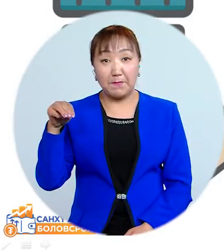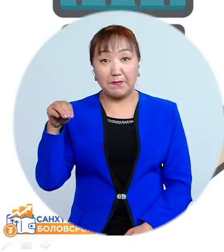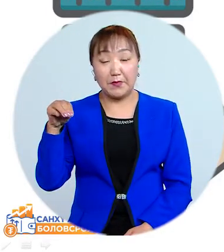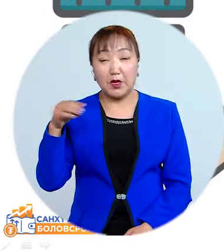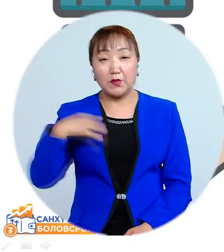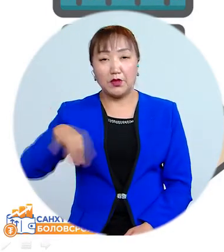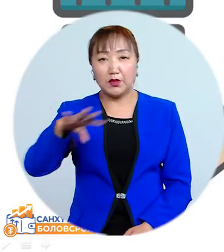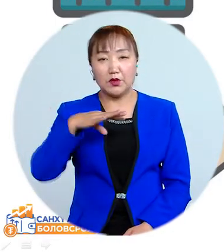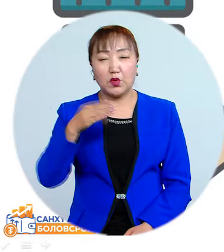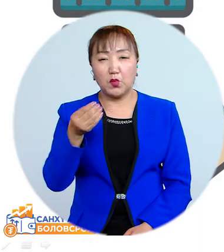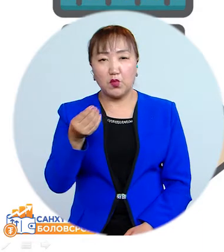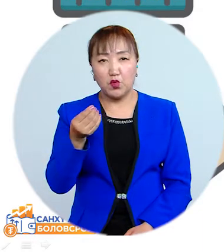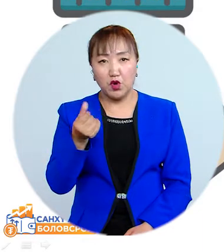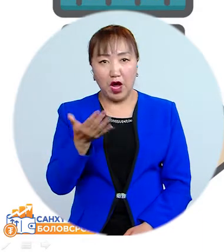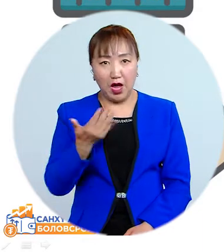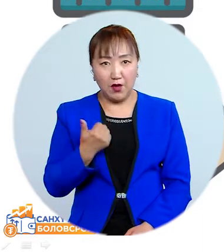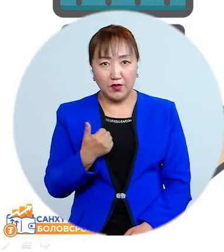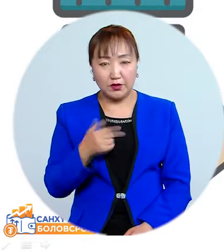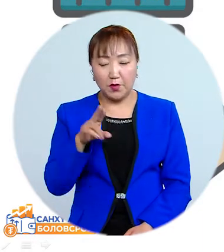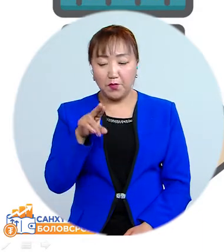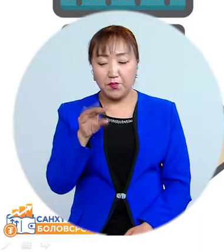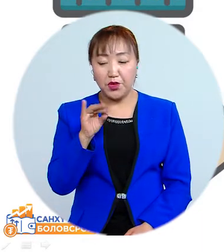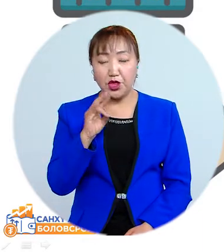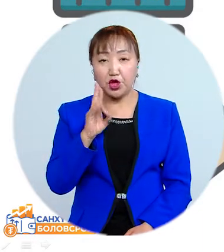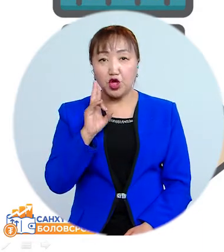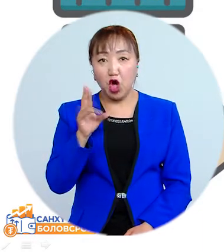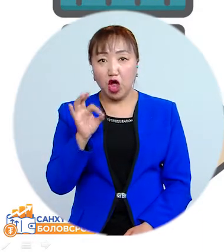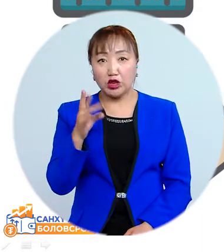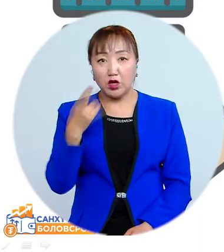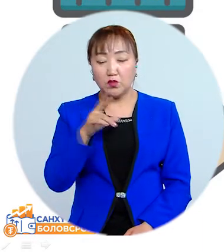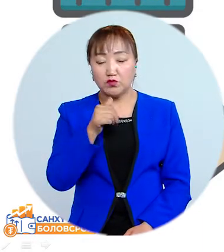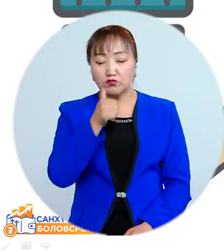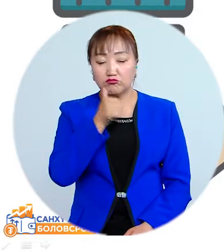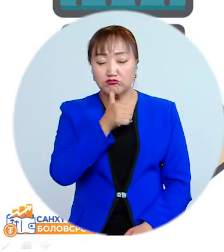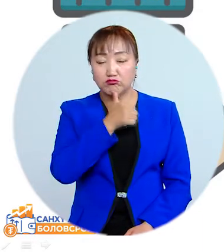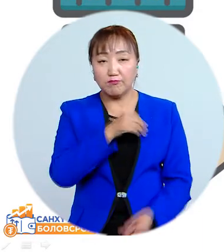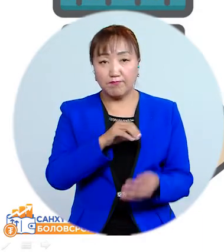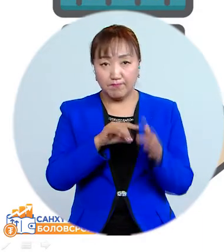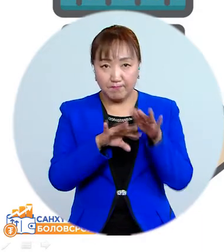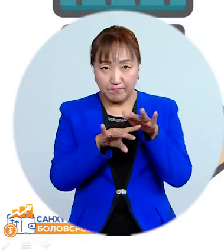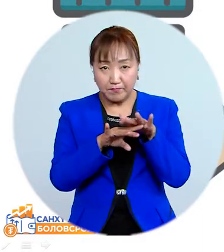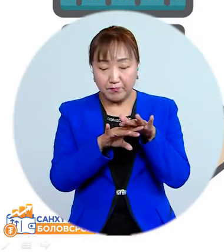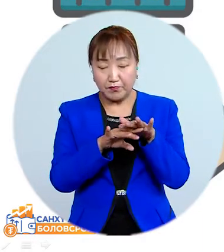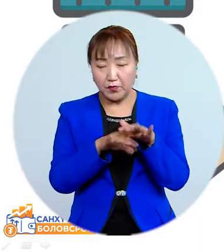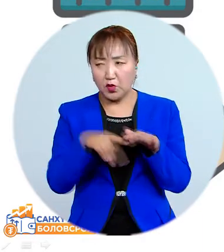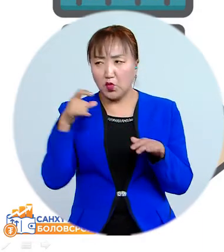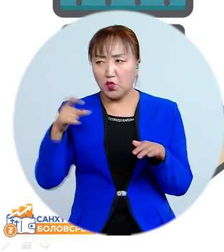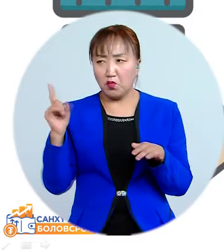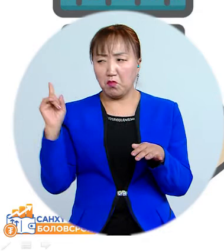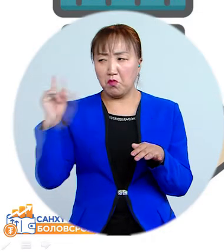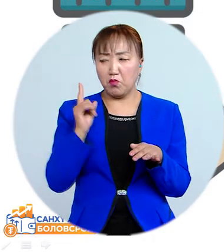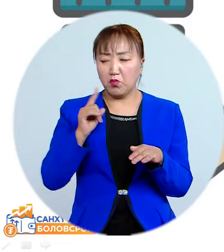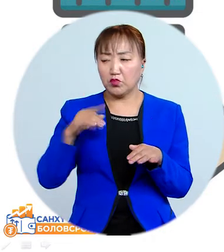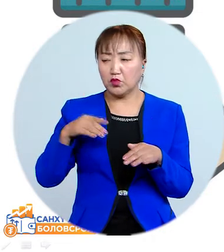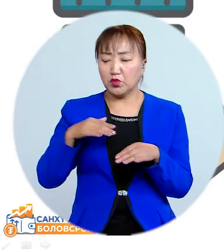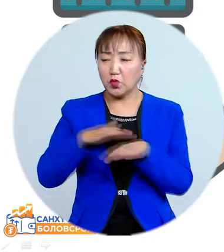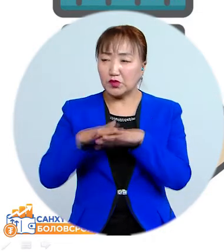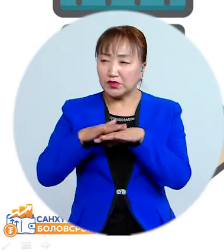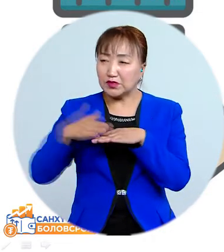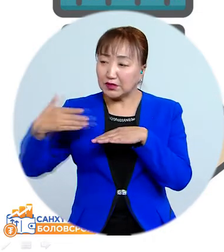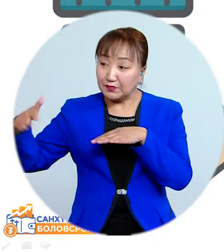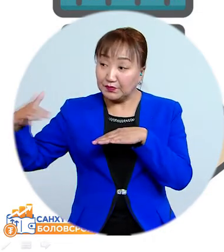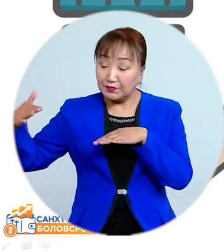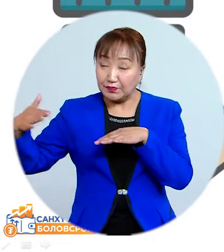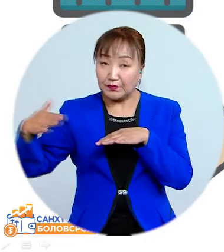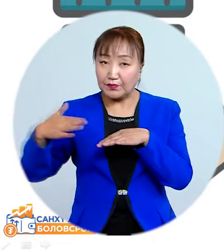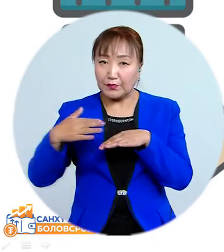харуулахгүйгээр одоо пин кодоо хийх хэрэгтэй. Хэрвээ хүн хажуучаа ойртоод ойрхон байх юм бол санал тавиад та жоохон холцсон уу гэж